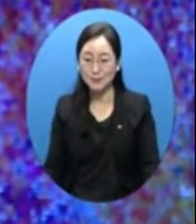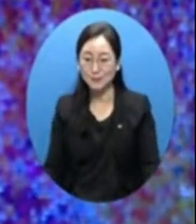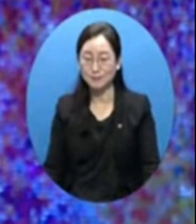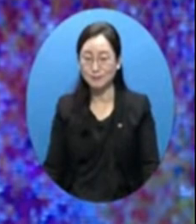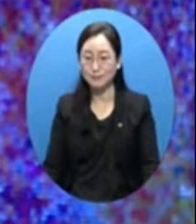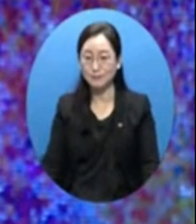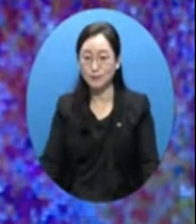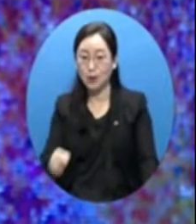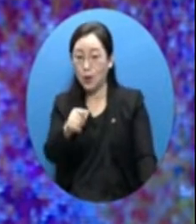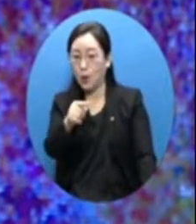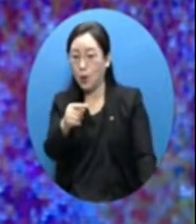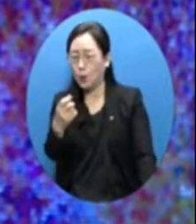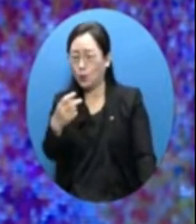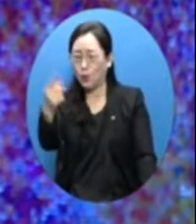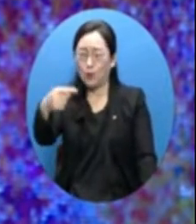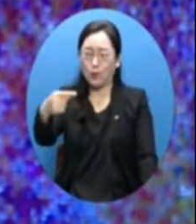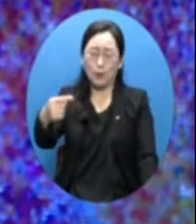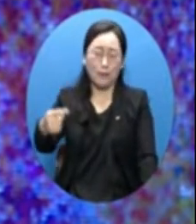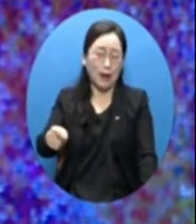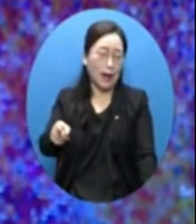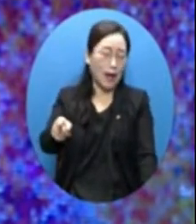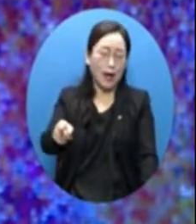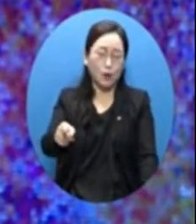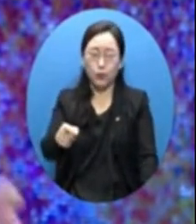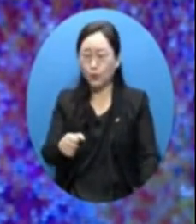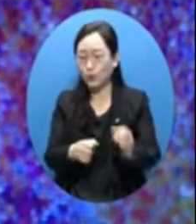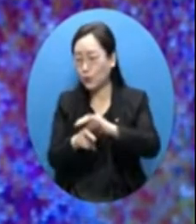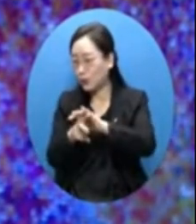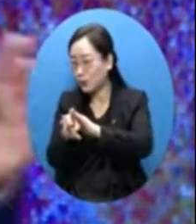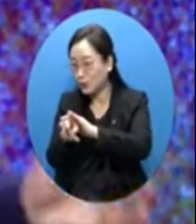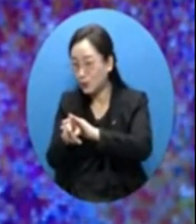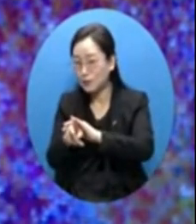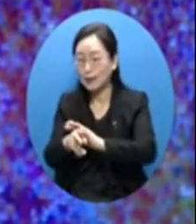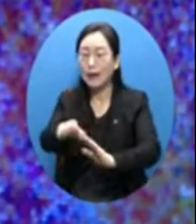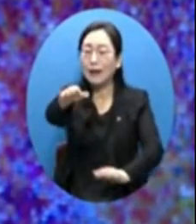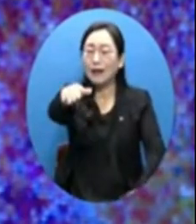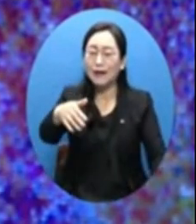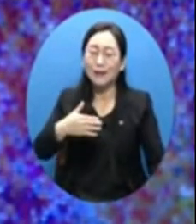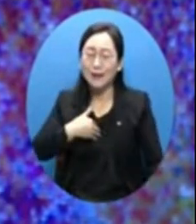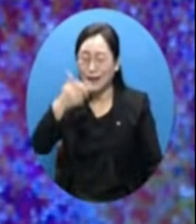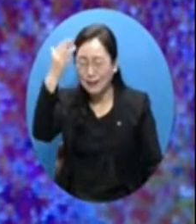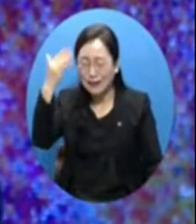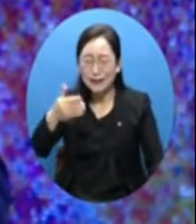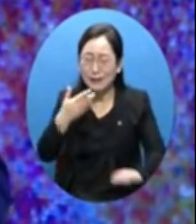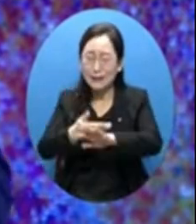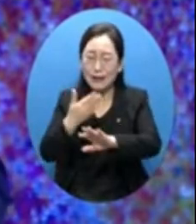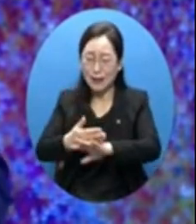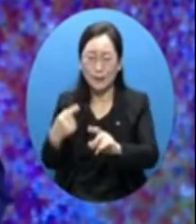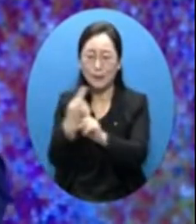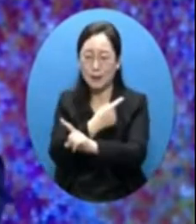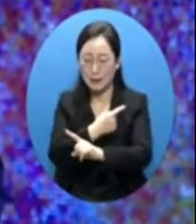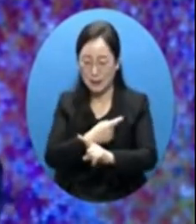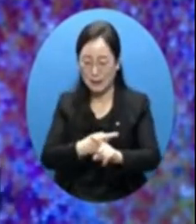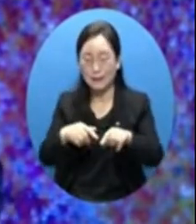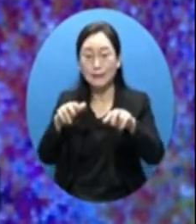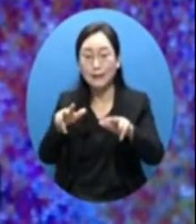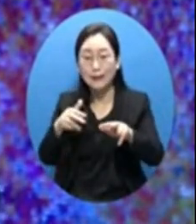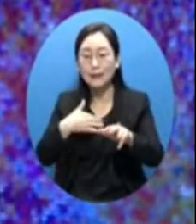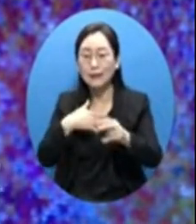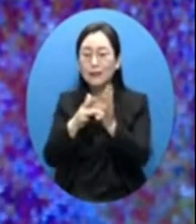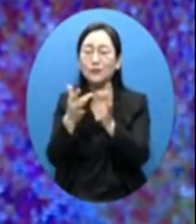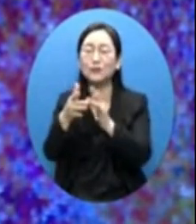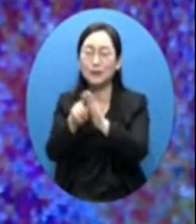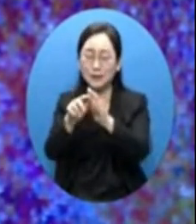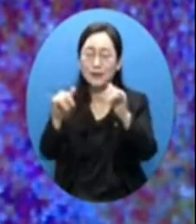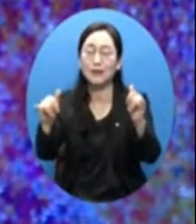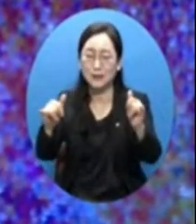저 익두가 또 나타났다고 사람들이 막 노다나 피한데 나는 이제 옛날에 익두는 죽었습니다. 난 예수 믿는 사람이